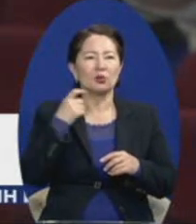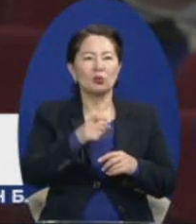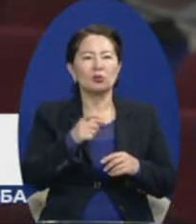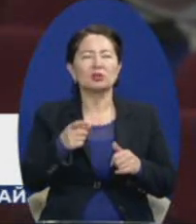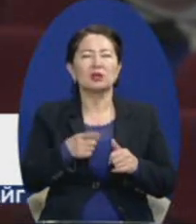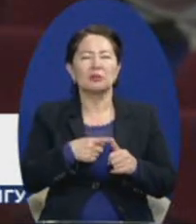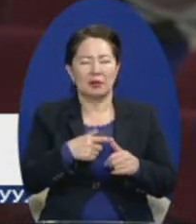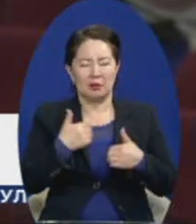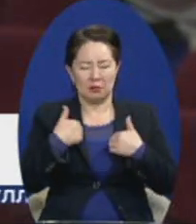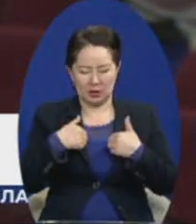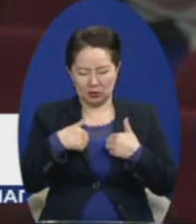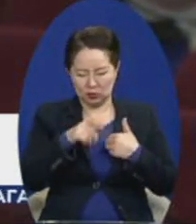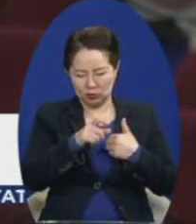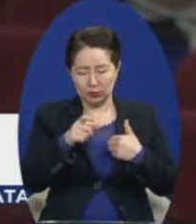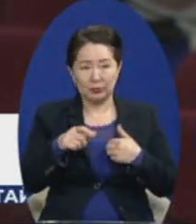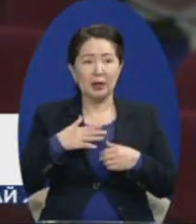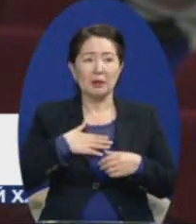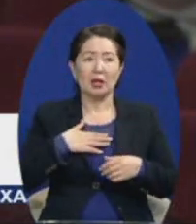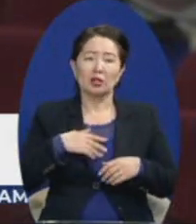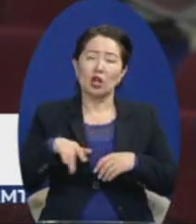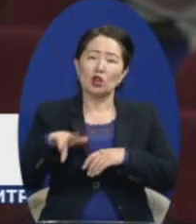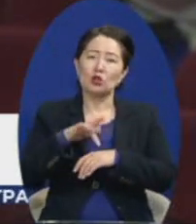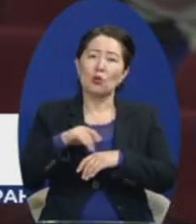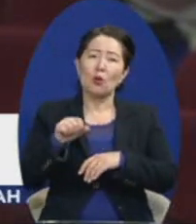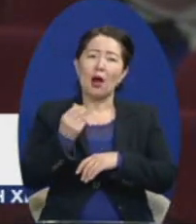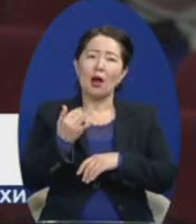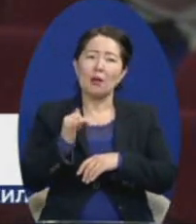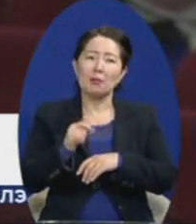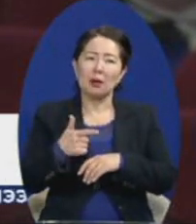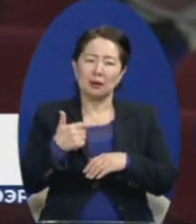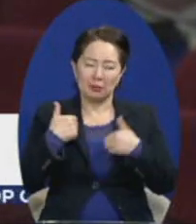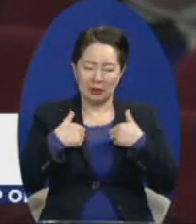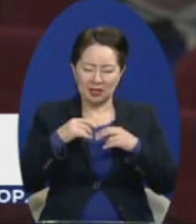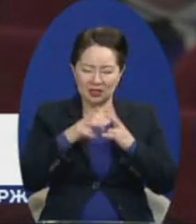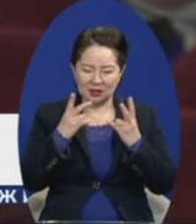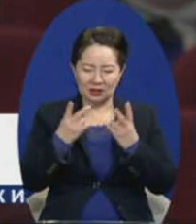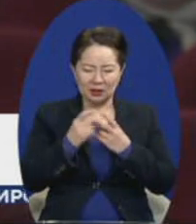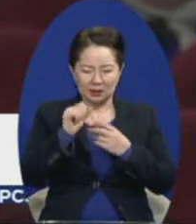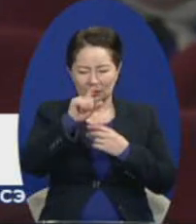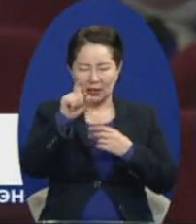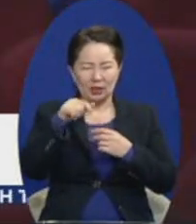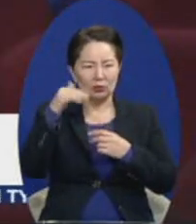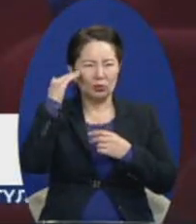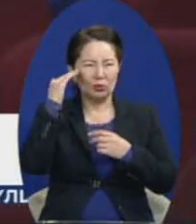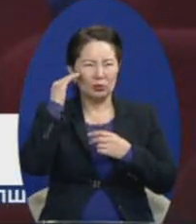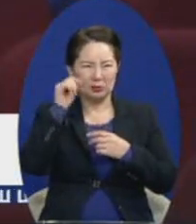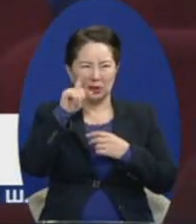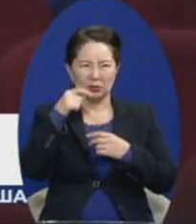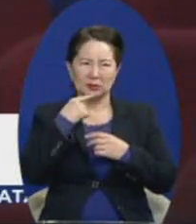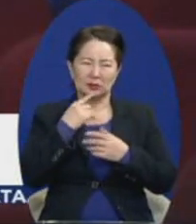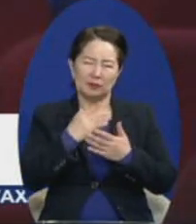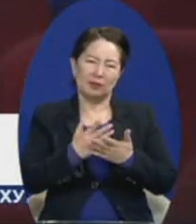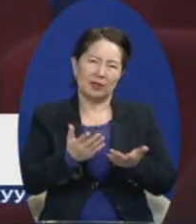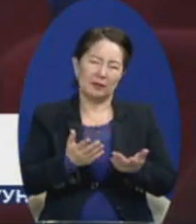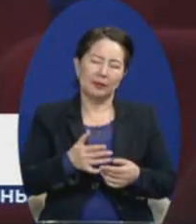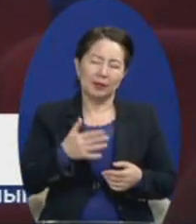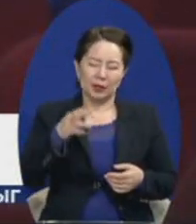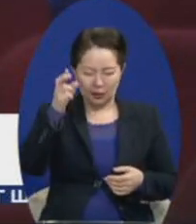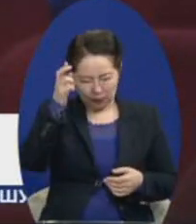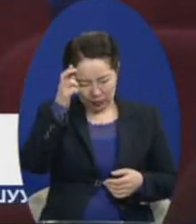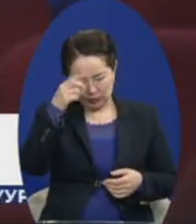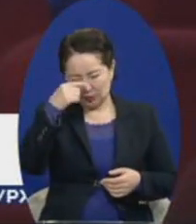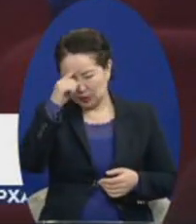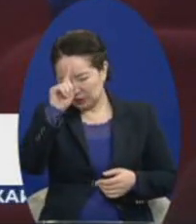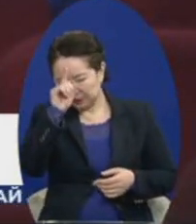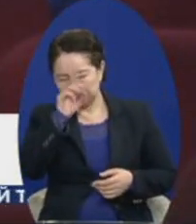байдаа. Гэтэл манай Төв аймаг багш нарын нийгмийн асуудал гүнзгий асуудал гэдэг юм байна. Боловсролын системийн эрүүл